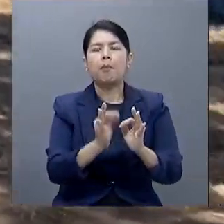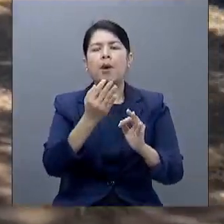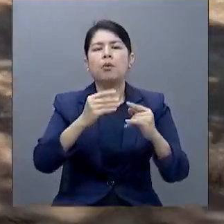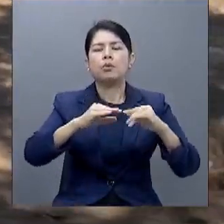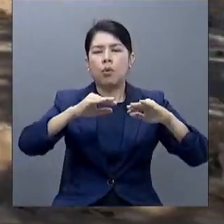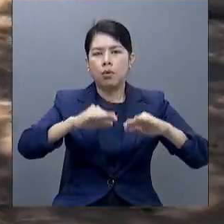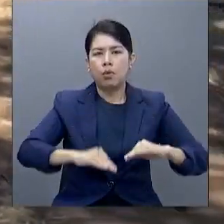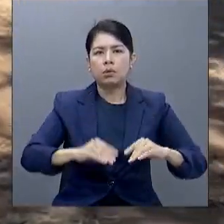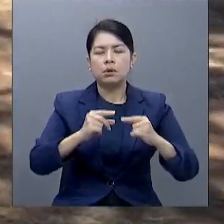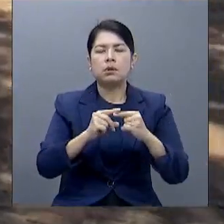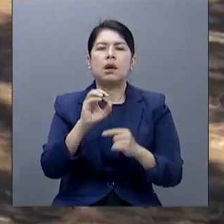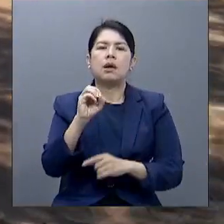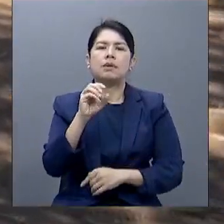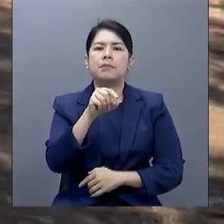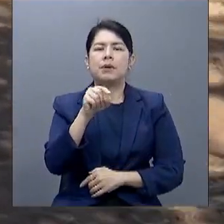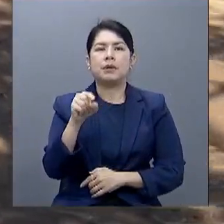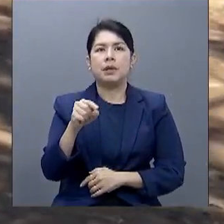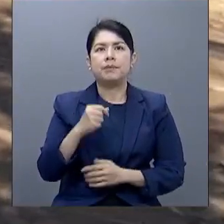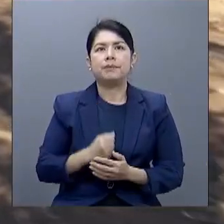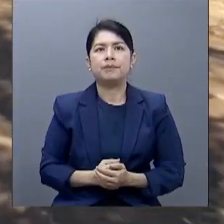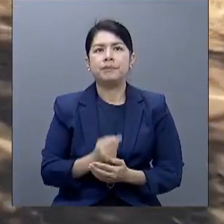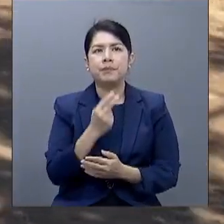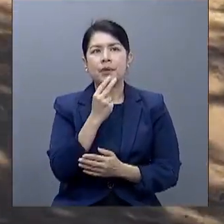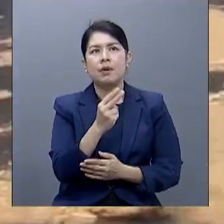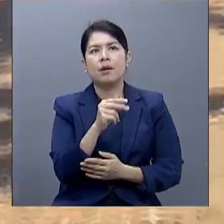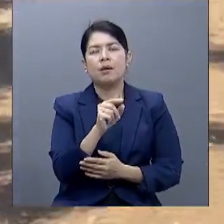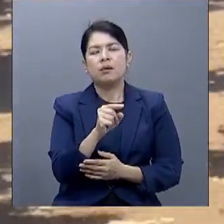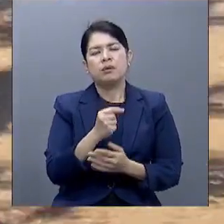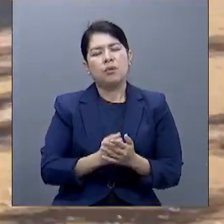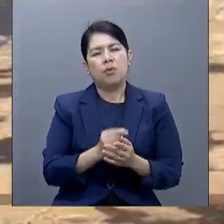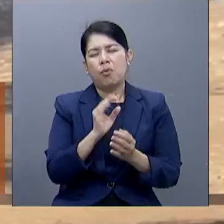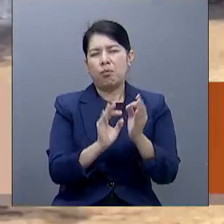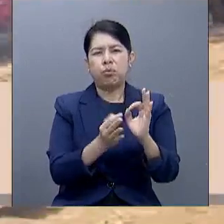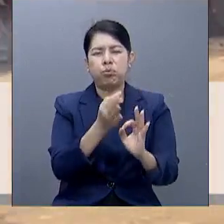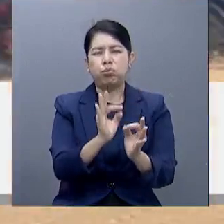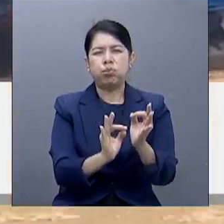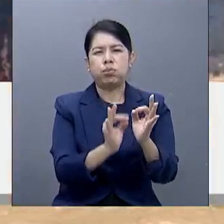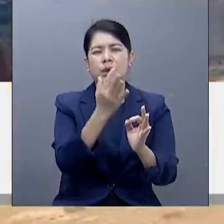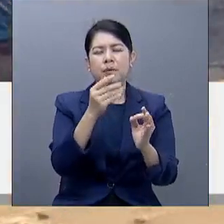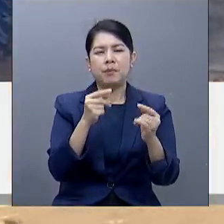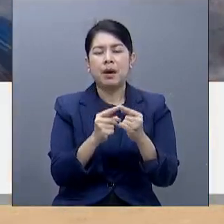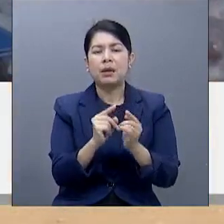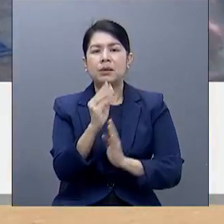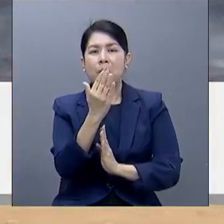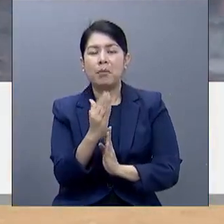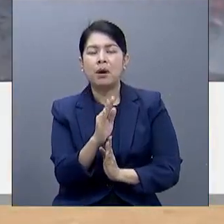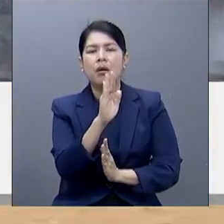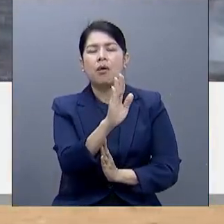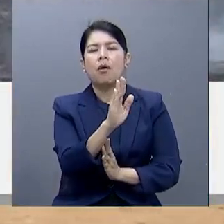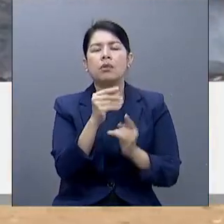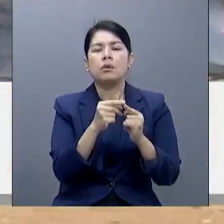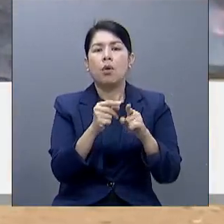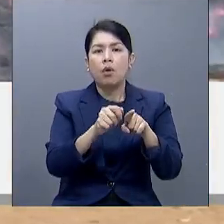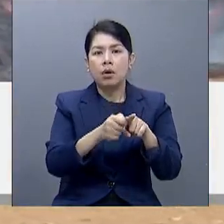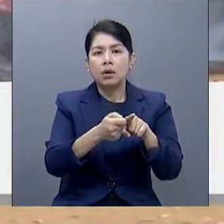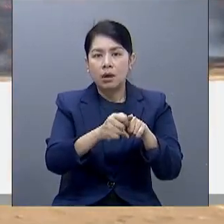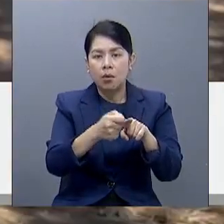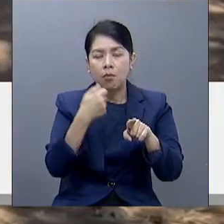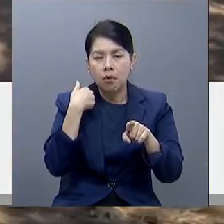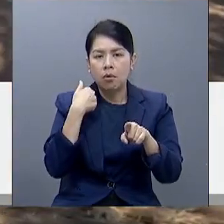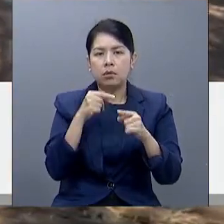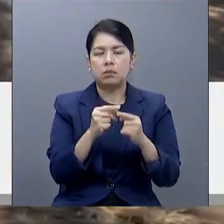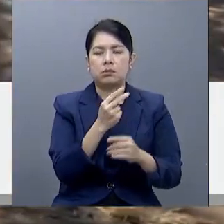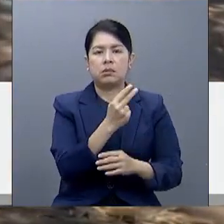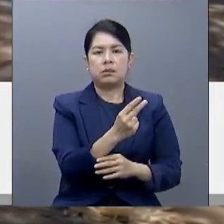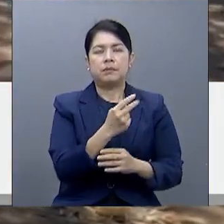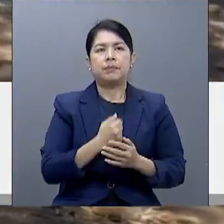ภาพเหตุการณ์ไฟไหม้กองเปลือกซังข้าวโพดที่ตำบลบ้านทับอำเภอแม่แจ่มจังหวัดเชียงใหม่เมื่อวันศุกร์ที่ผ่านมานะครับหลังจาก